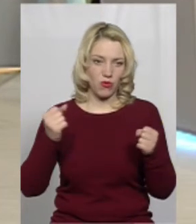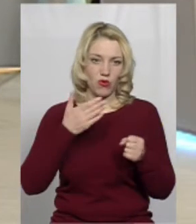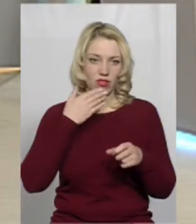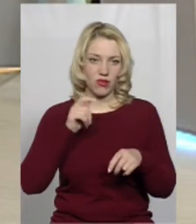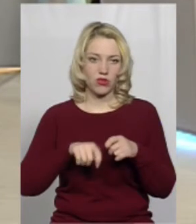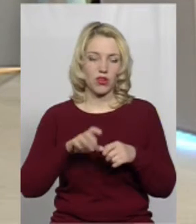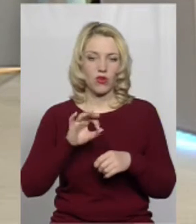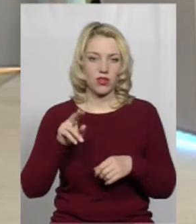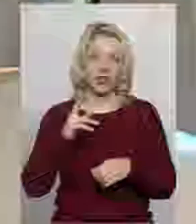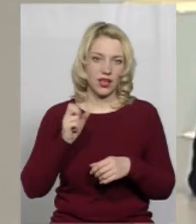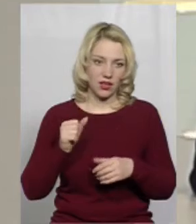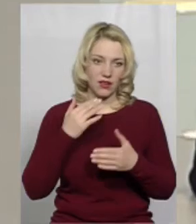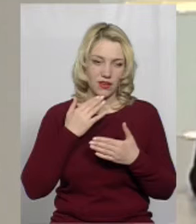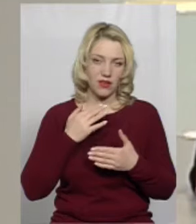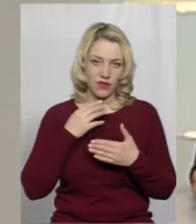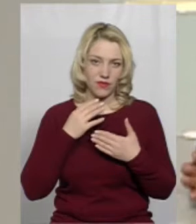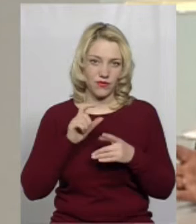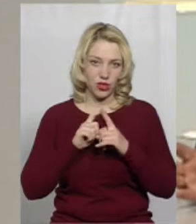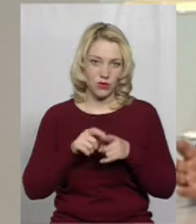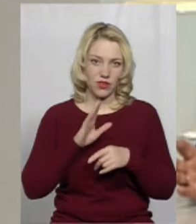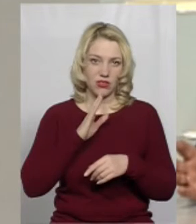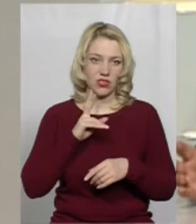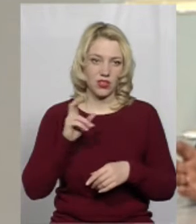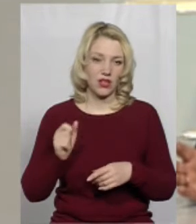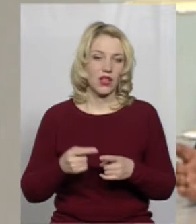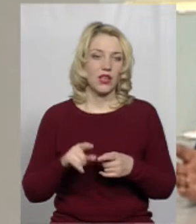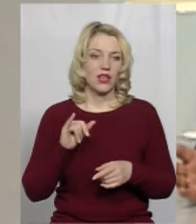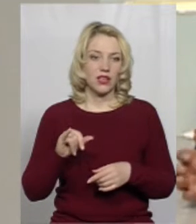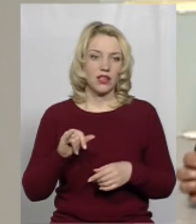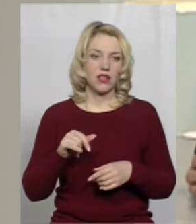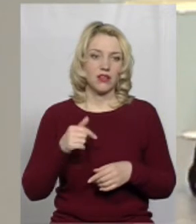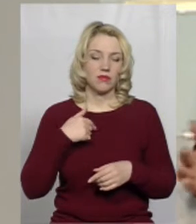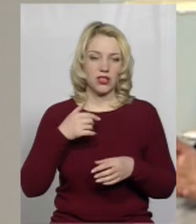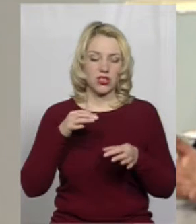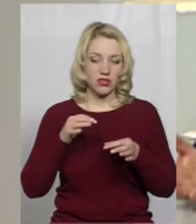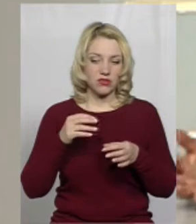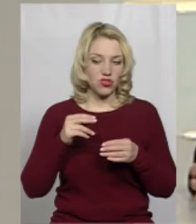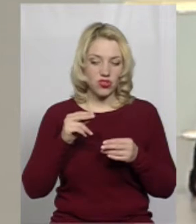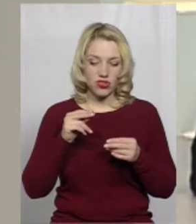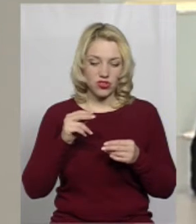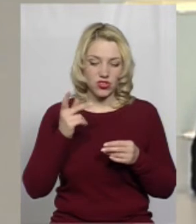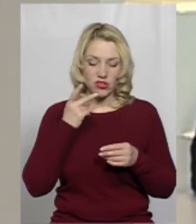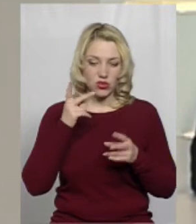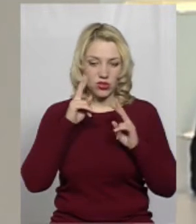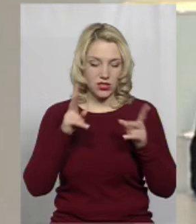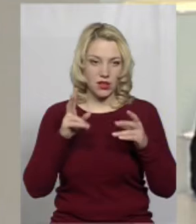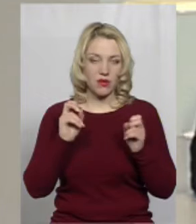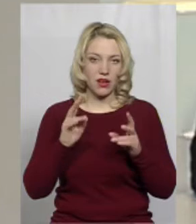неконтрольованого. І ми часто не знаємо, правда, як дати раду тій